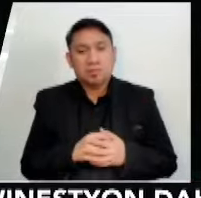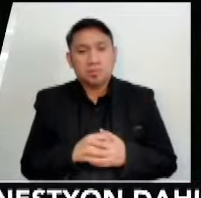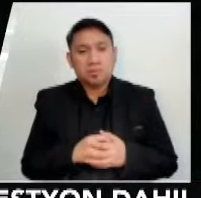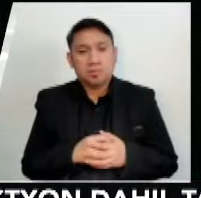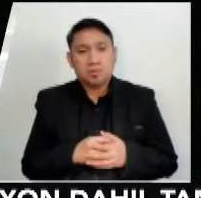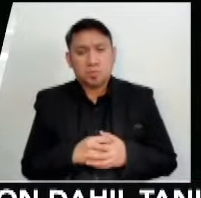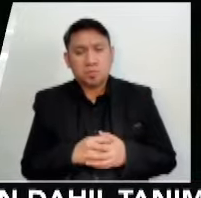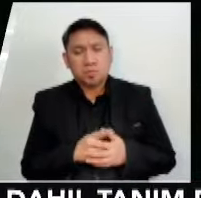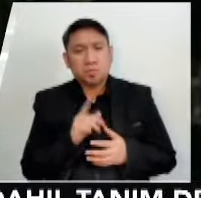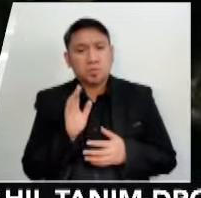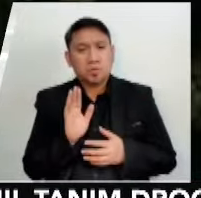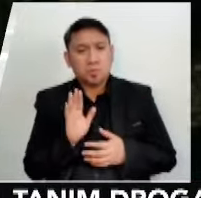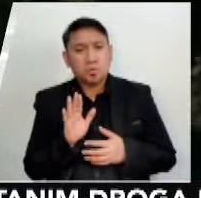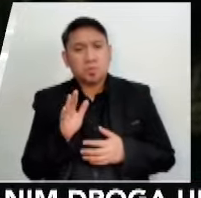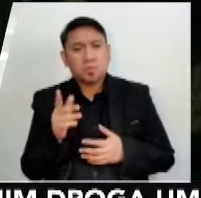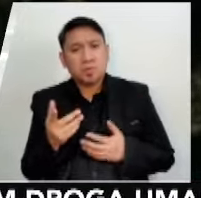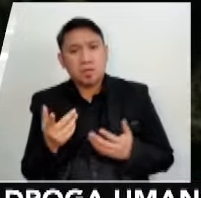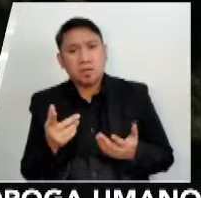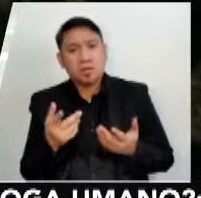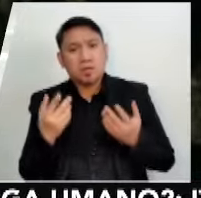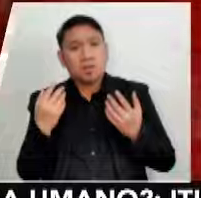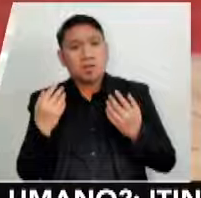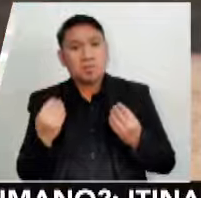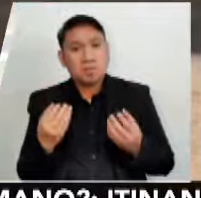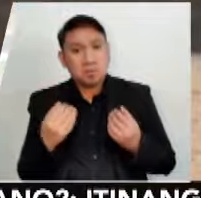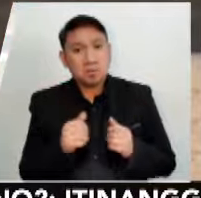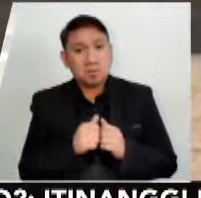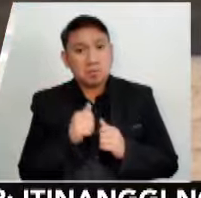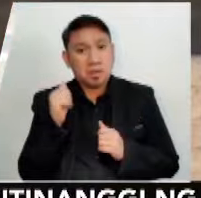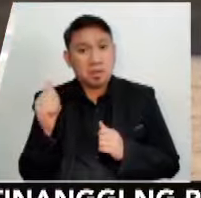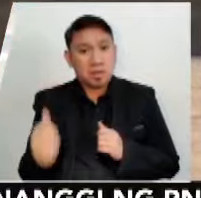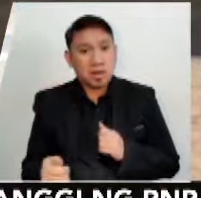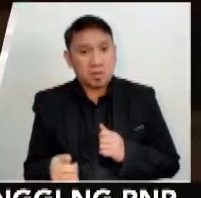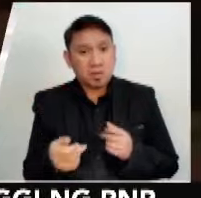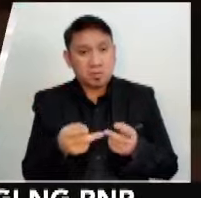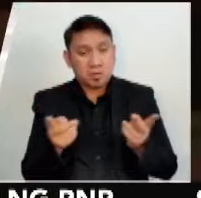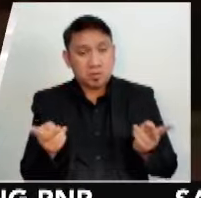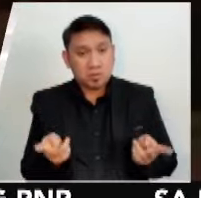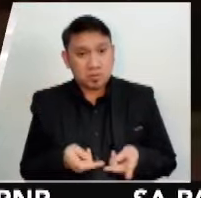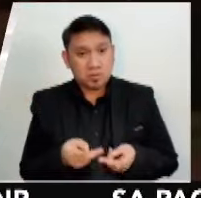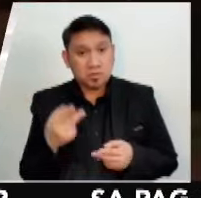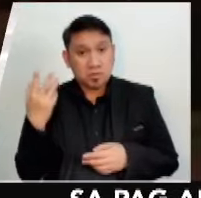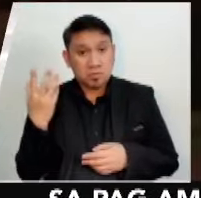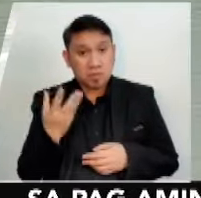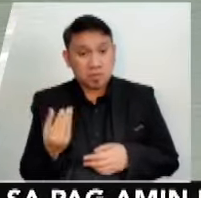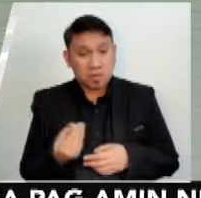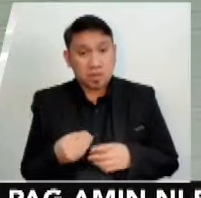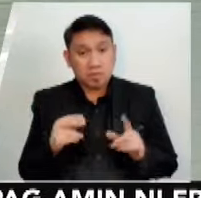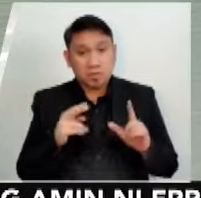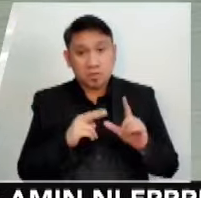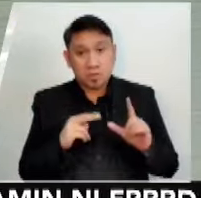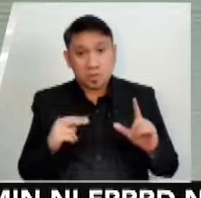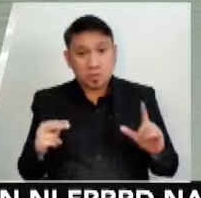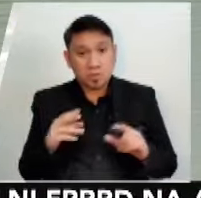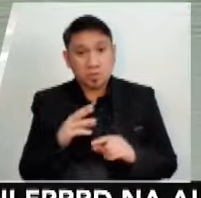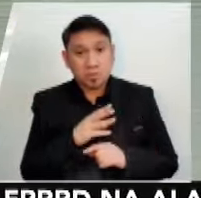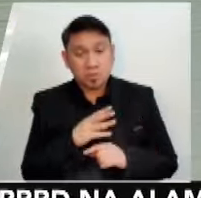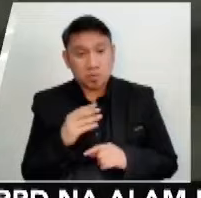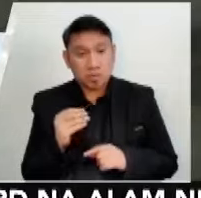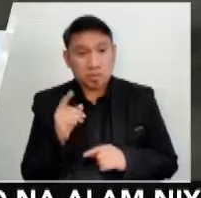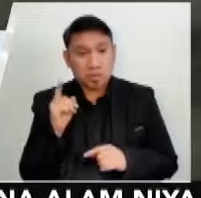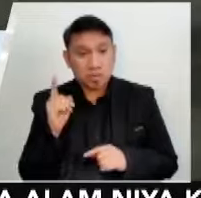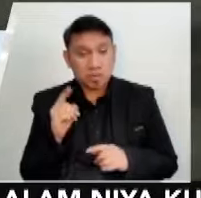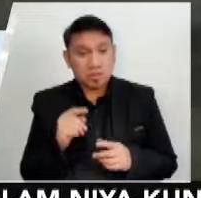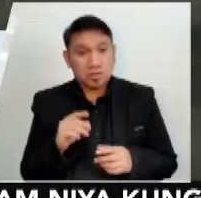ng cast na bumabiyahe pa sa malalayong lokasyon. Tulad sa Batangas, La Union at sa isang heritage resort sa Bagak,